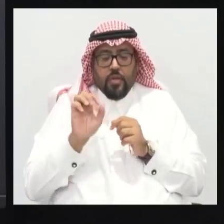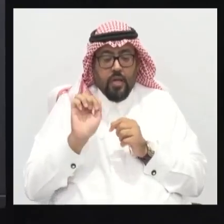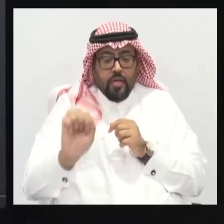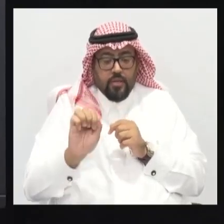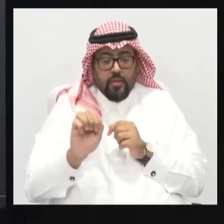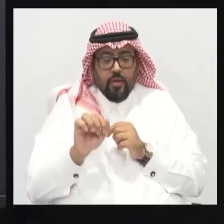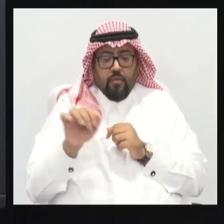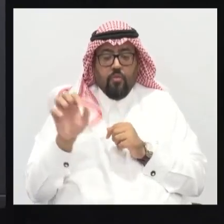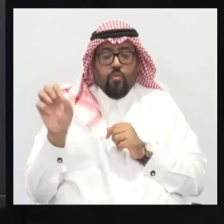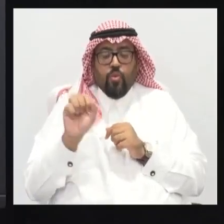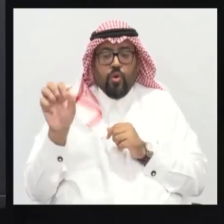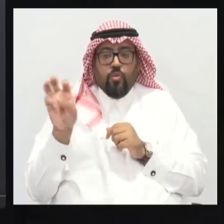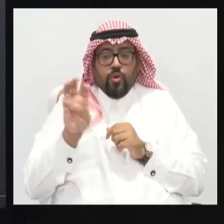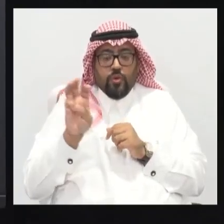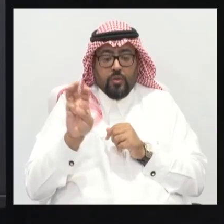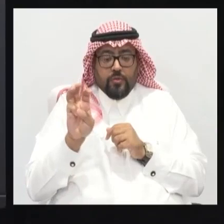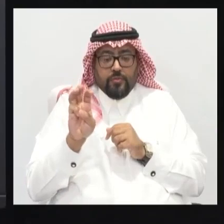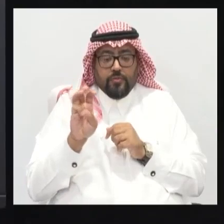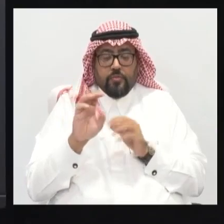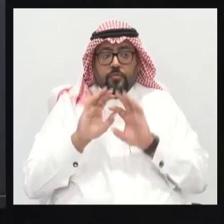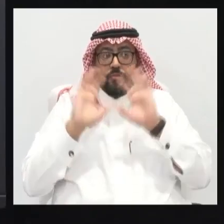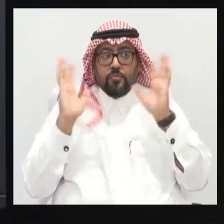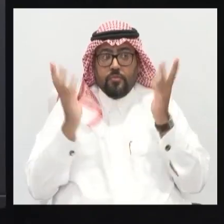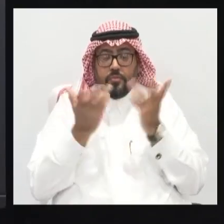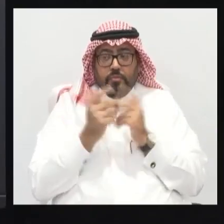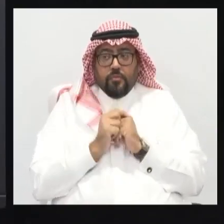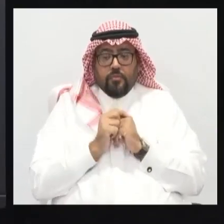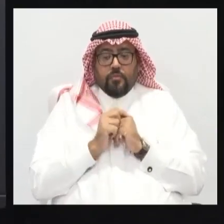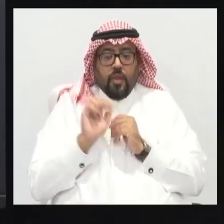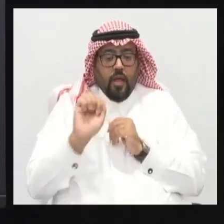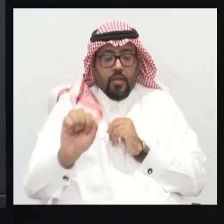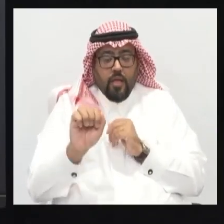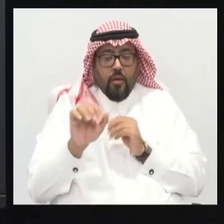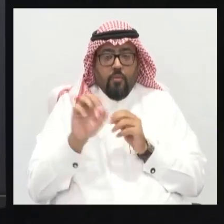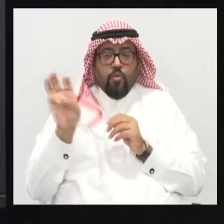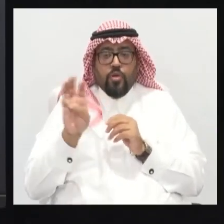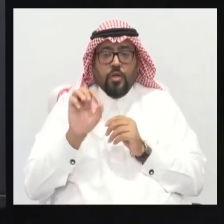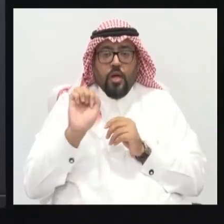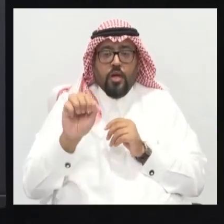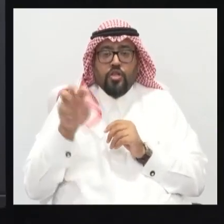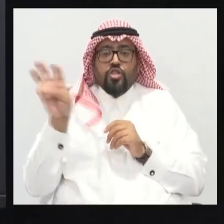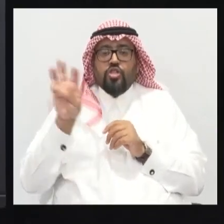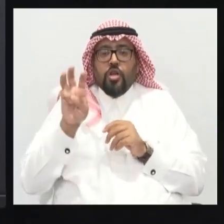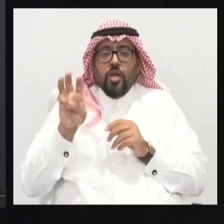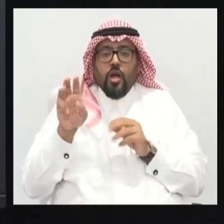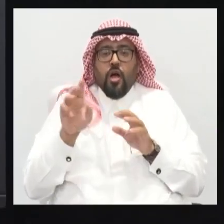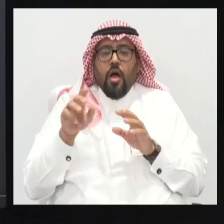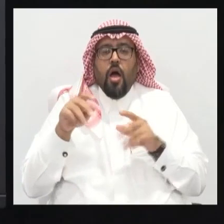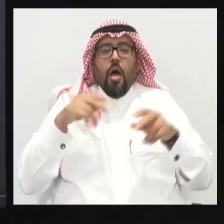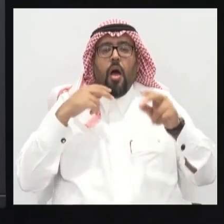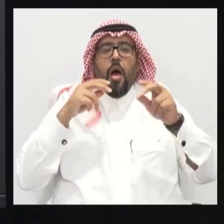ومؤسسات عامه المؤسسات الخاصه مثل ماذا نعم مثل الشركات والبنوك